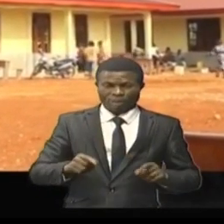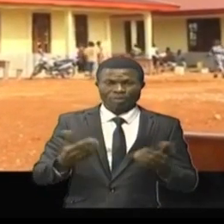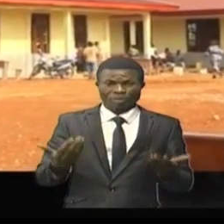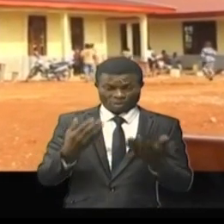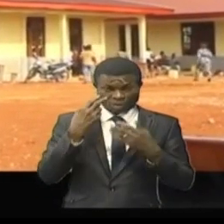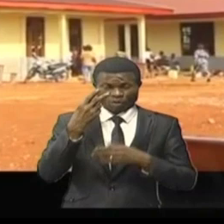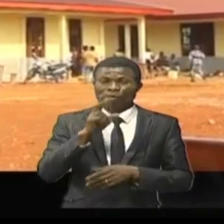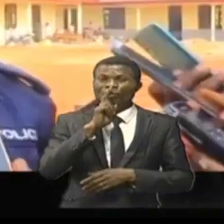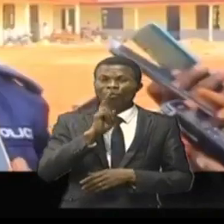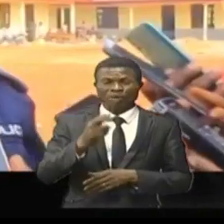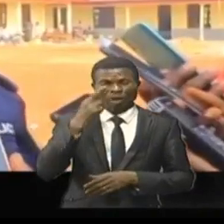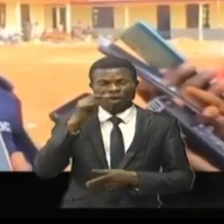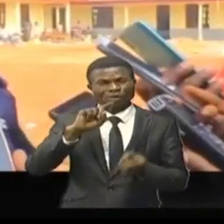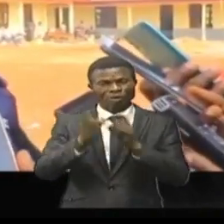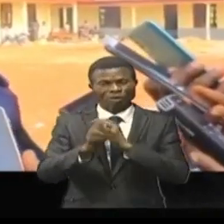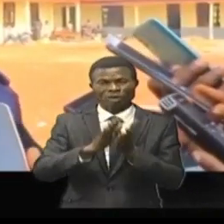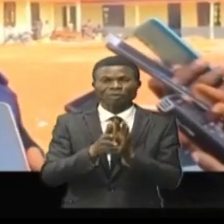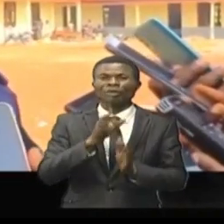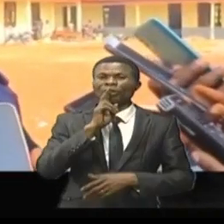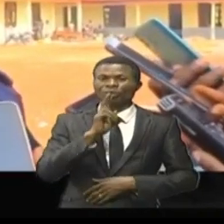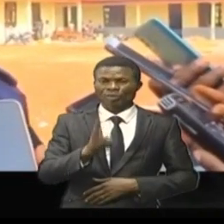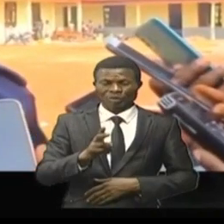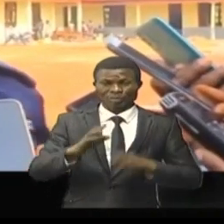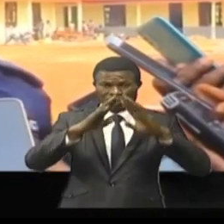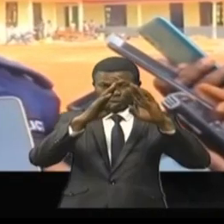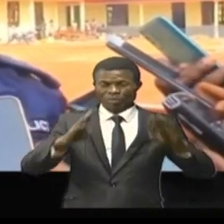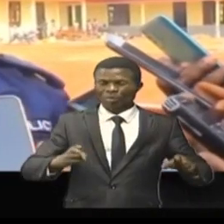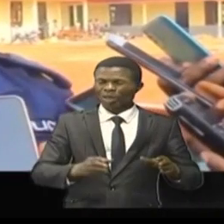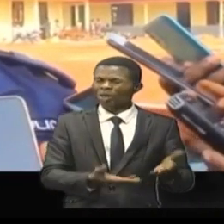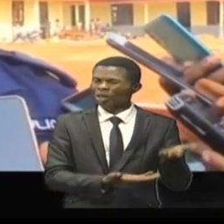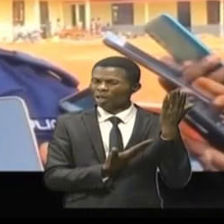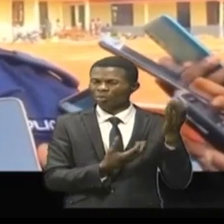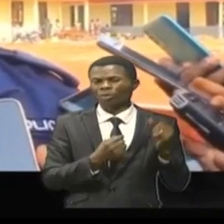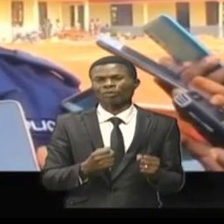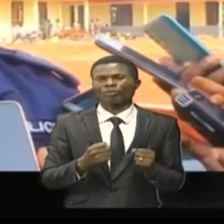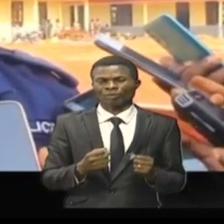cet ouvrage de grande valeur.